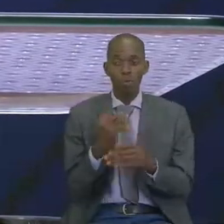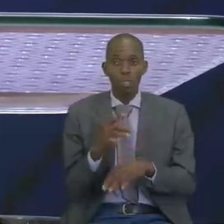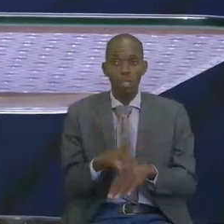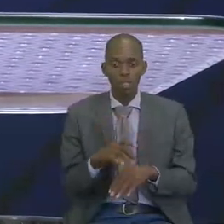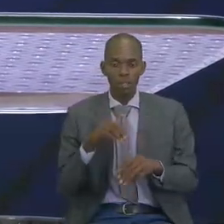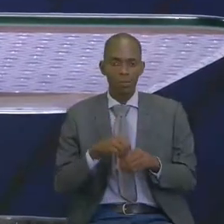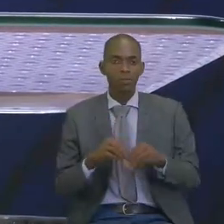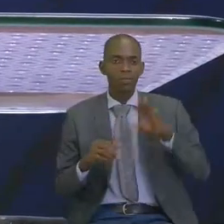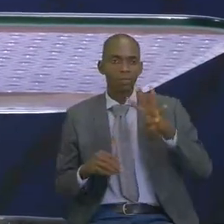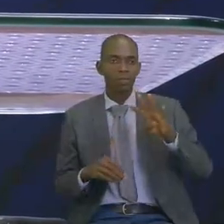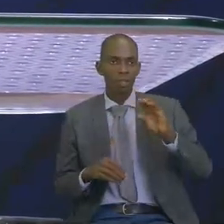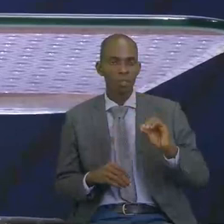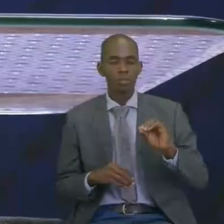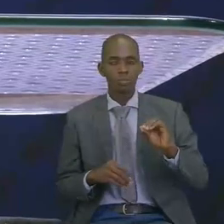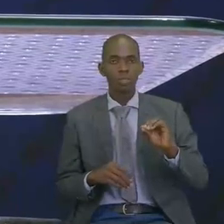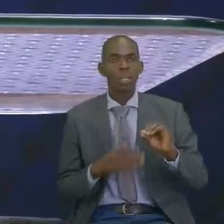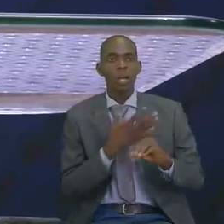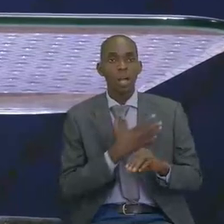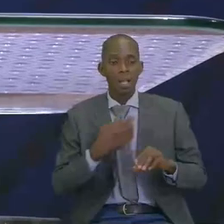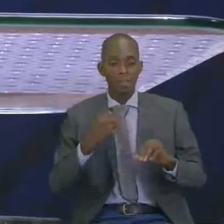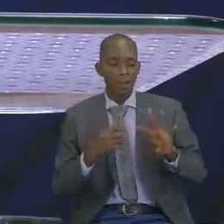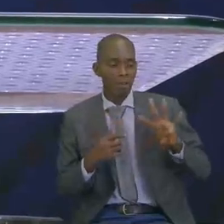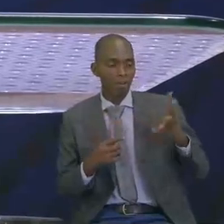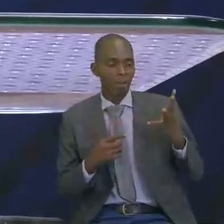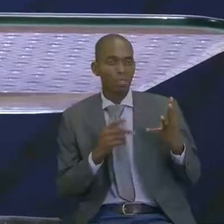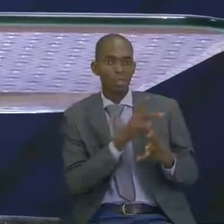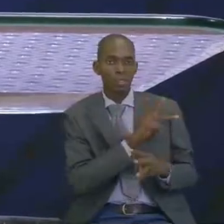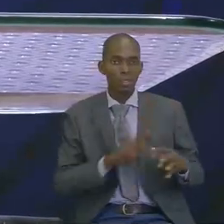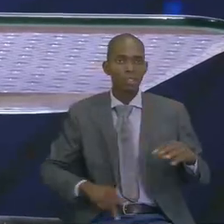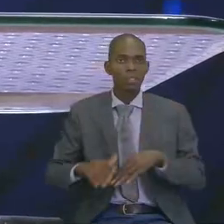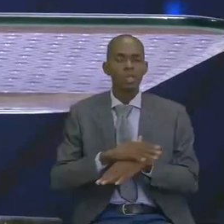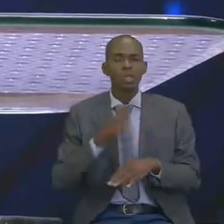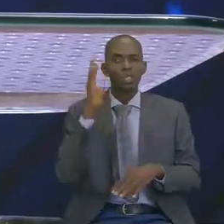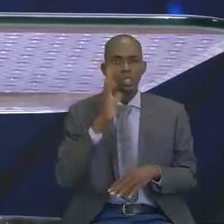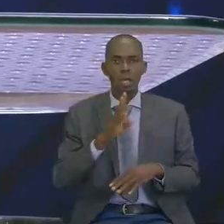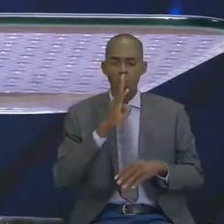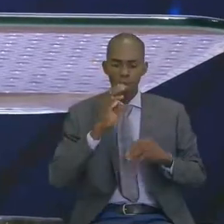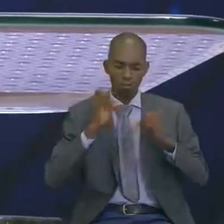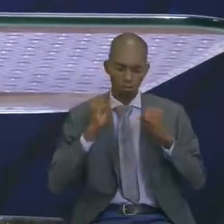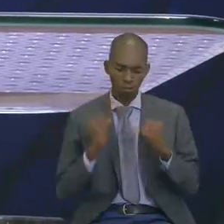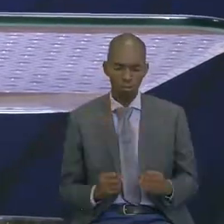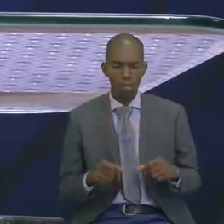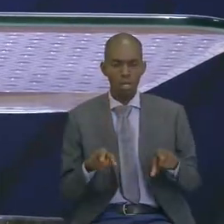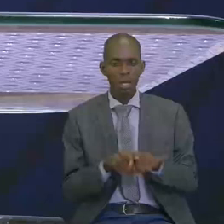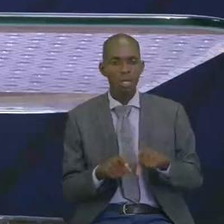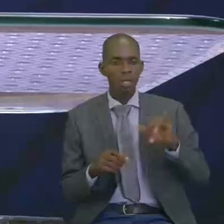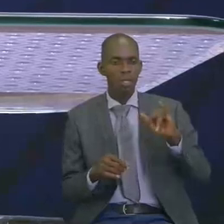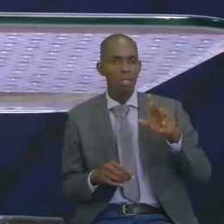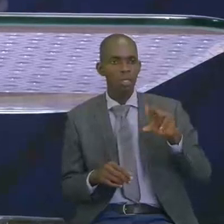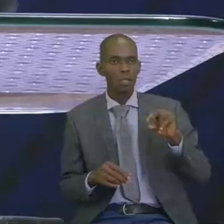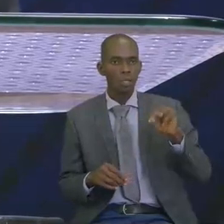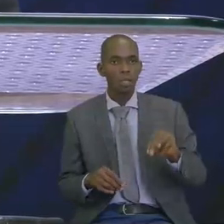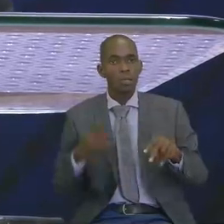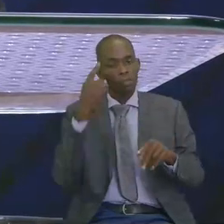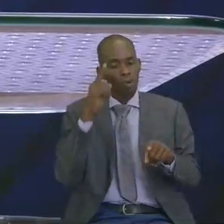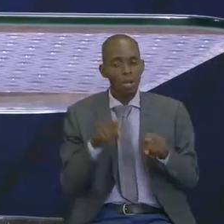dit, il y aura un quatrième royaume fort comme du fer, de même